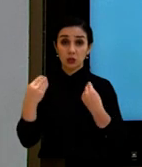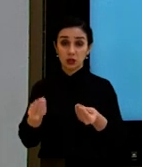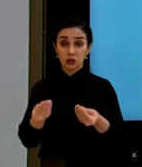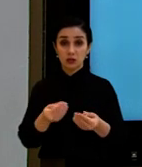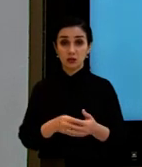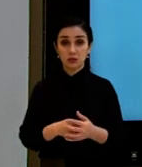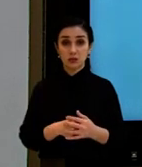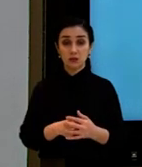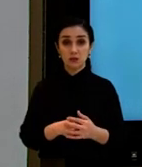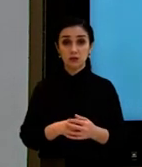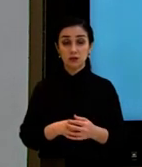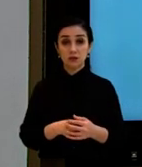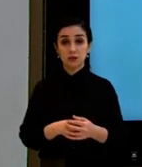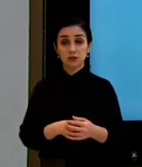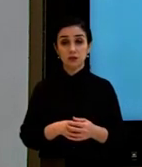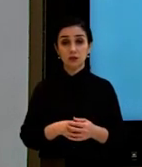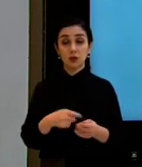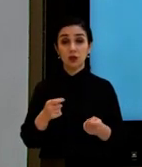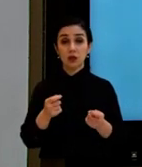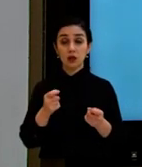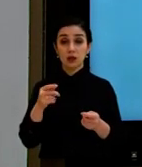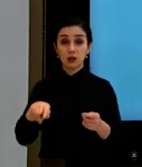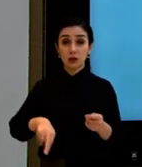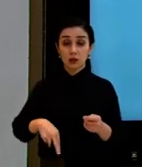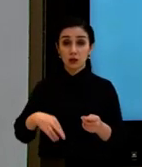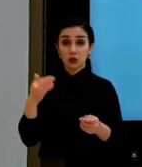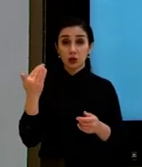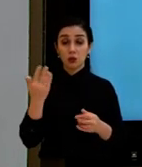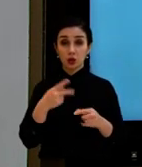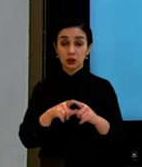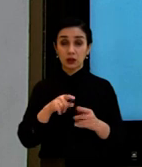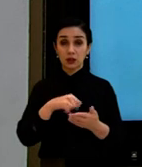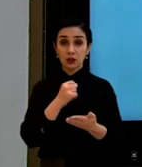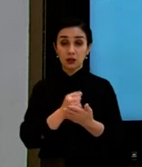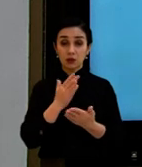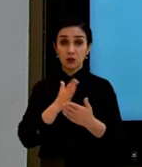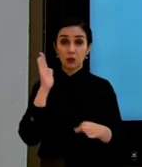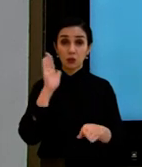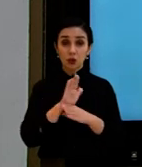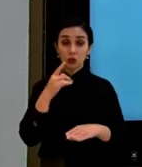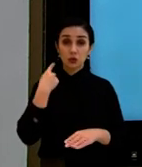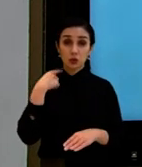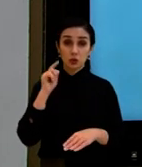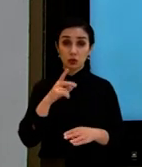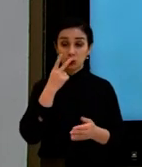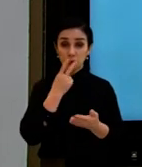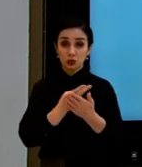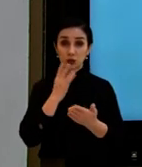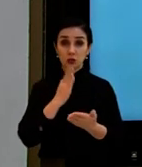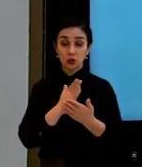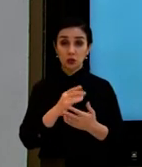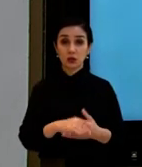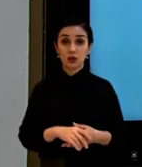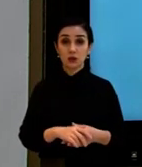berilsin. Demak, bu rahbar tomonidan tasdiqlanib, buyruq soni ko'rsatib o'tilar ekan.